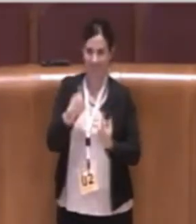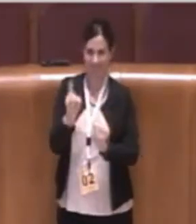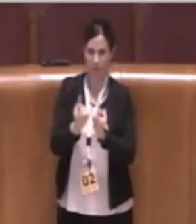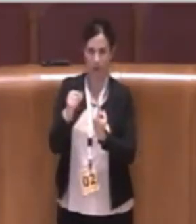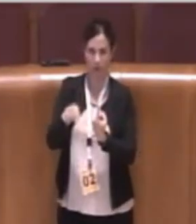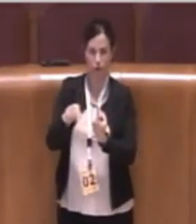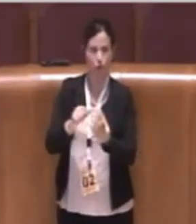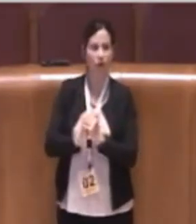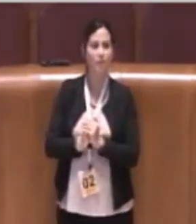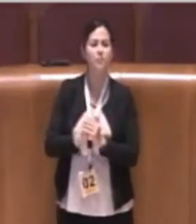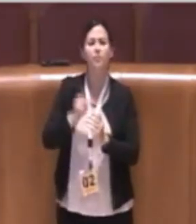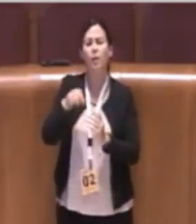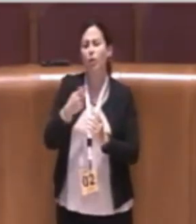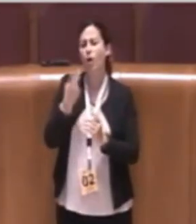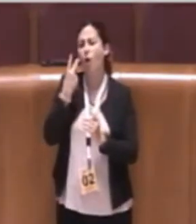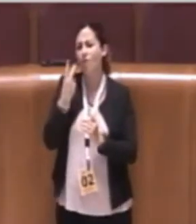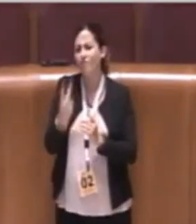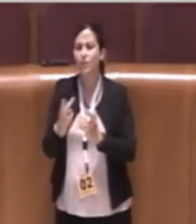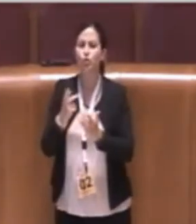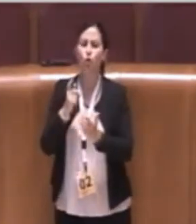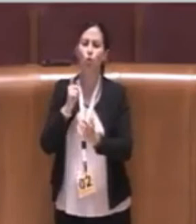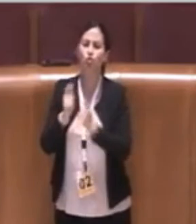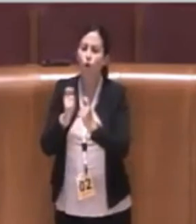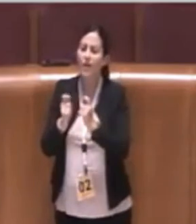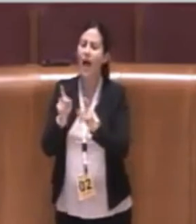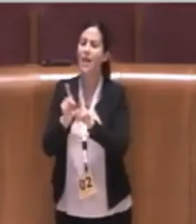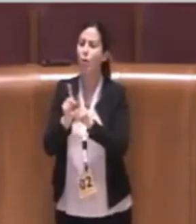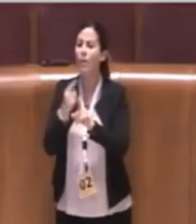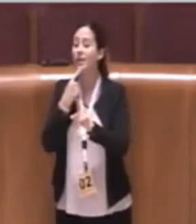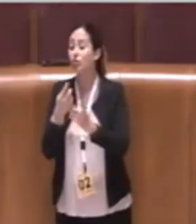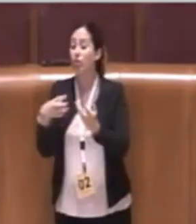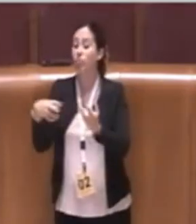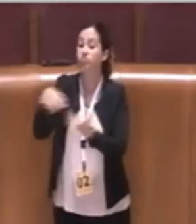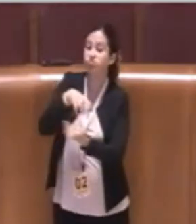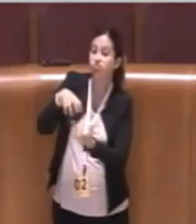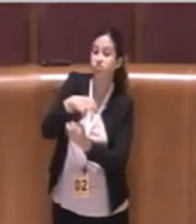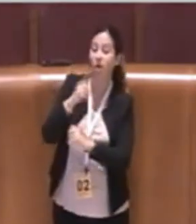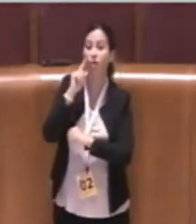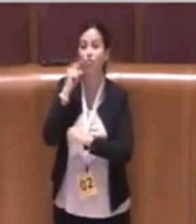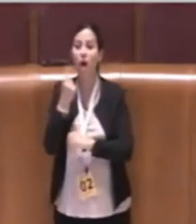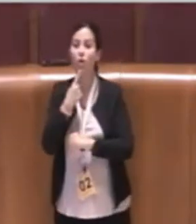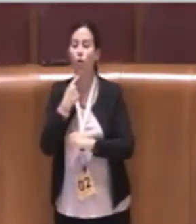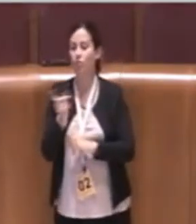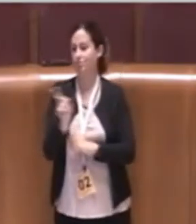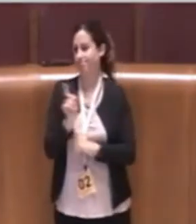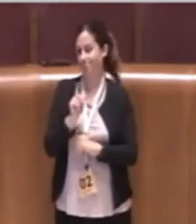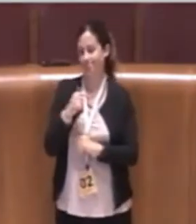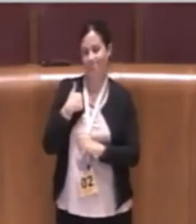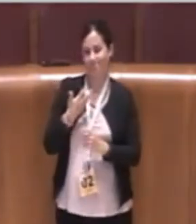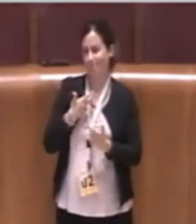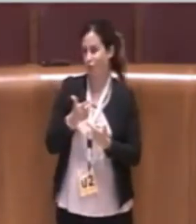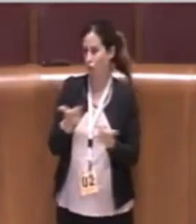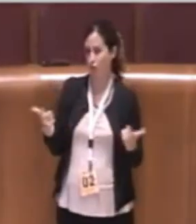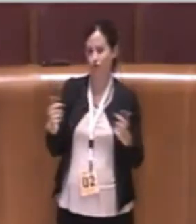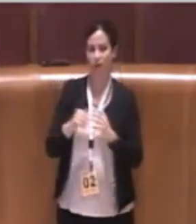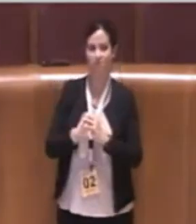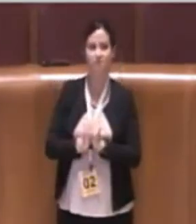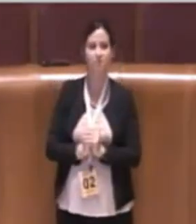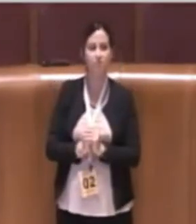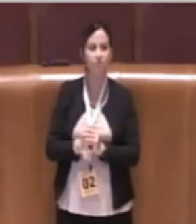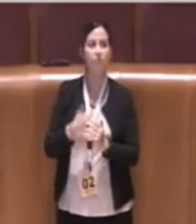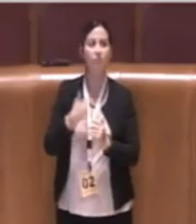possibili aperture, che non ci sono e non ci saranno. Dall'altra parte ci auspichiamo, come ci siamo sempre detti, con le